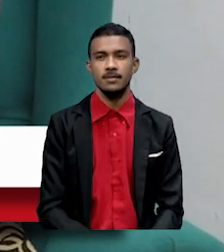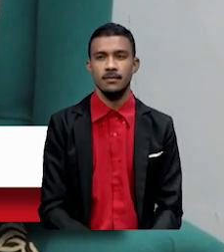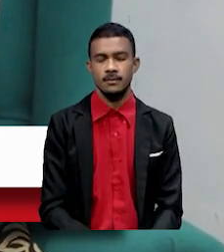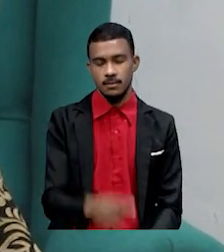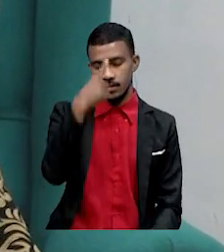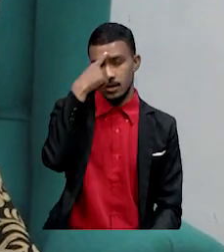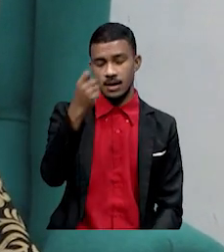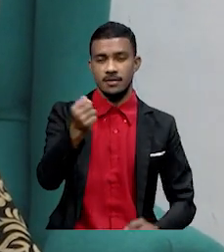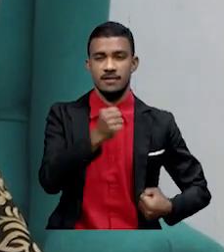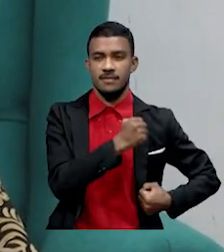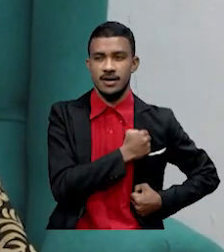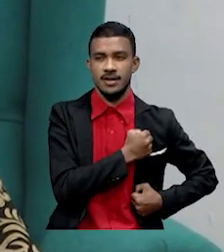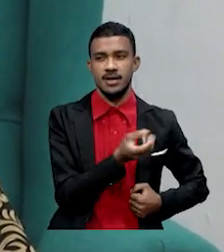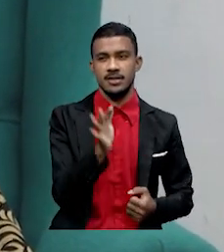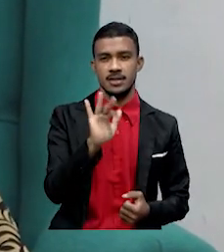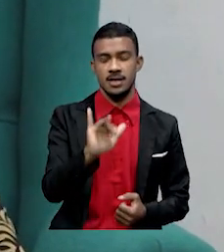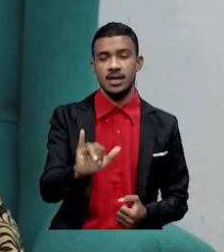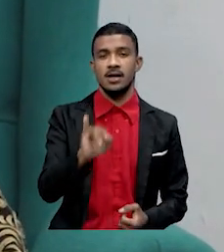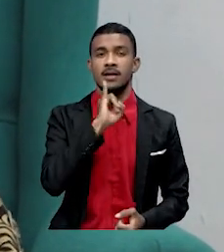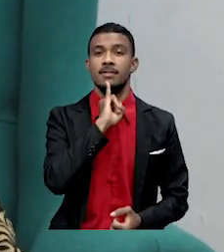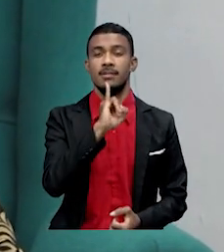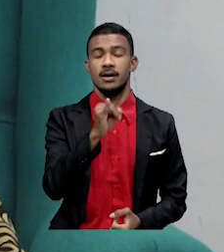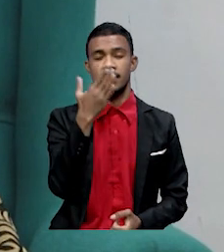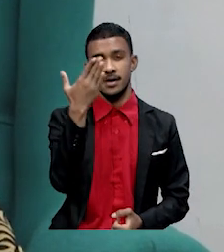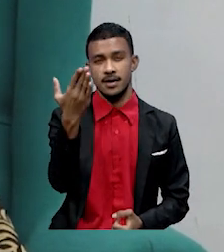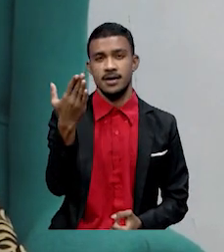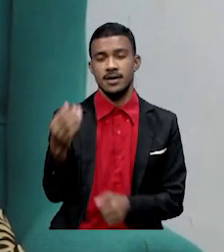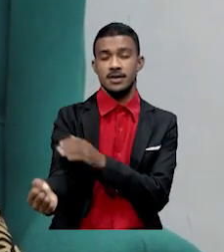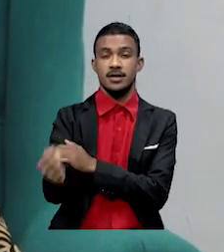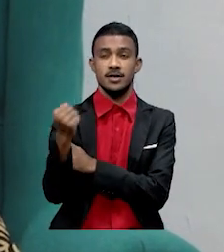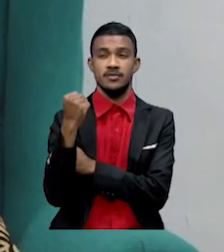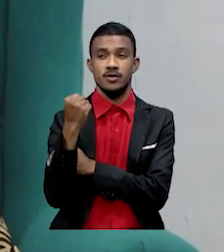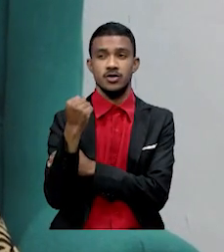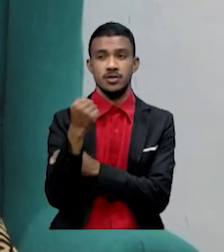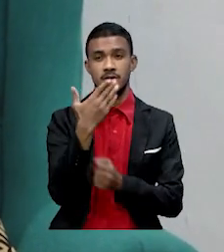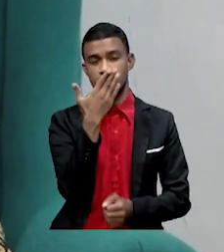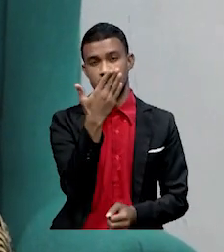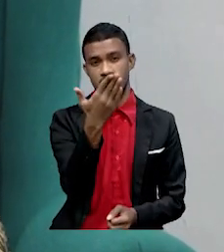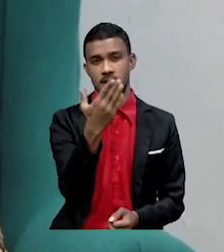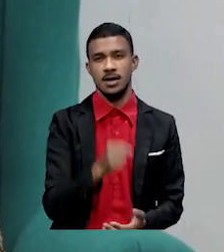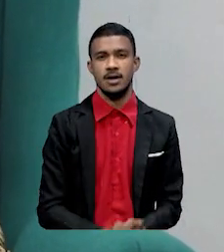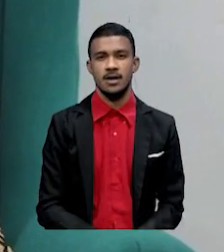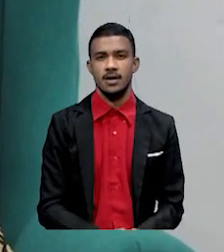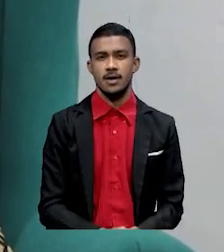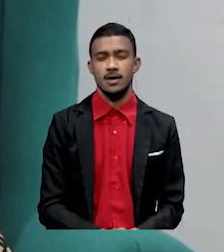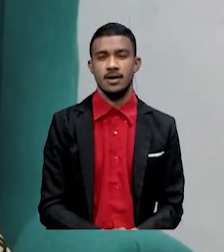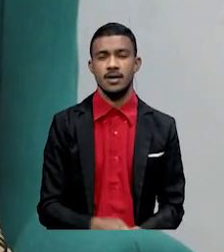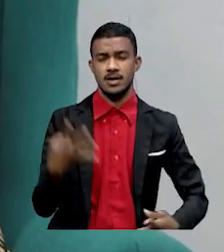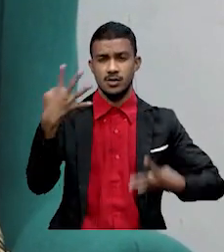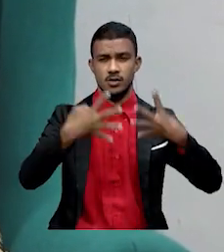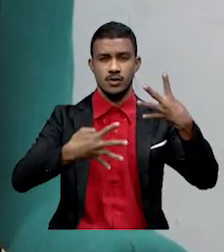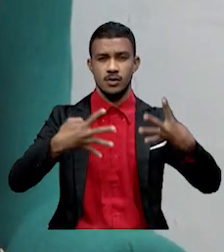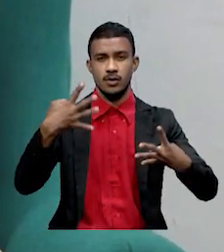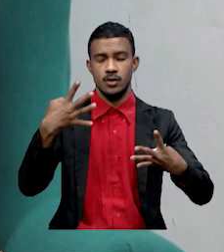tamba Valentil Sira maka ni esforço ni a luta